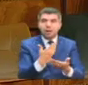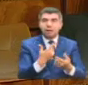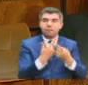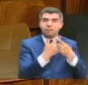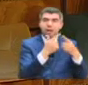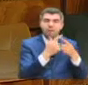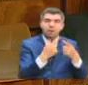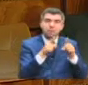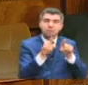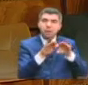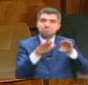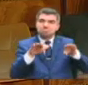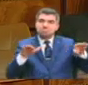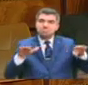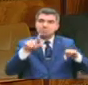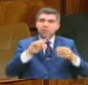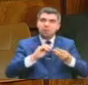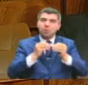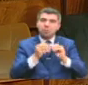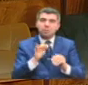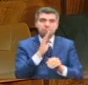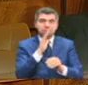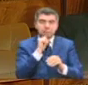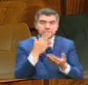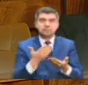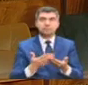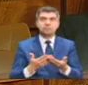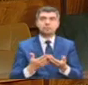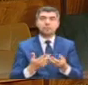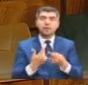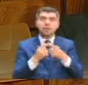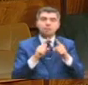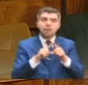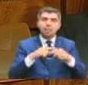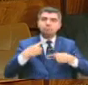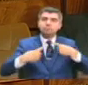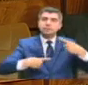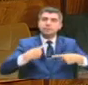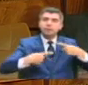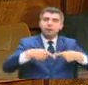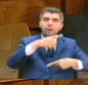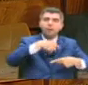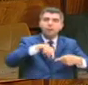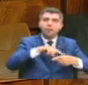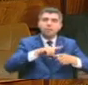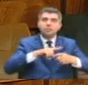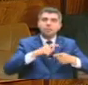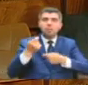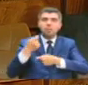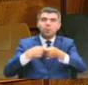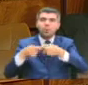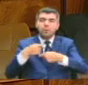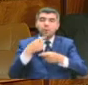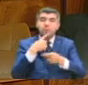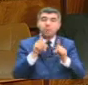في الاستقرار، كنعرفوا الدور ديالها الكبير في تحريك العجلة الاقتصادية. راه أكبر طبقة اللي